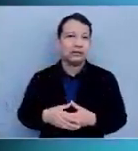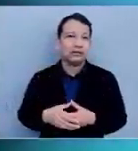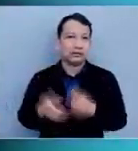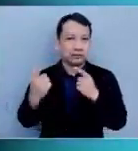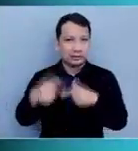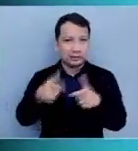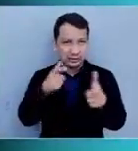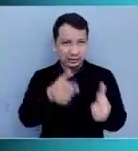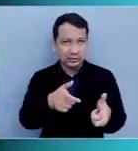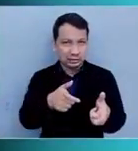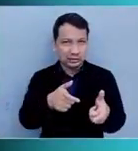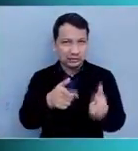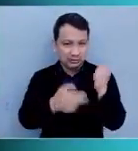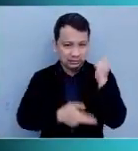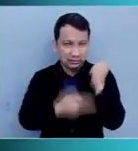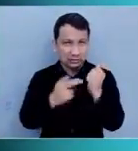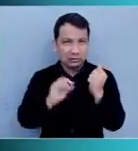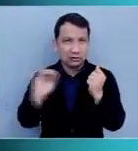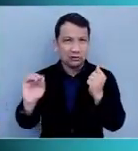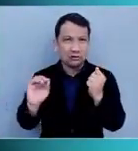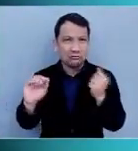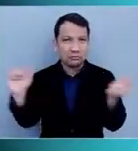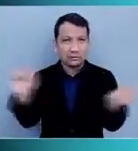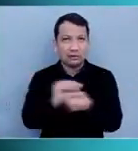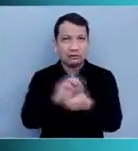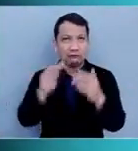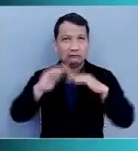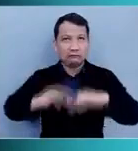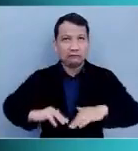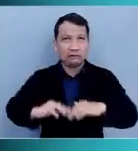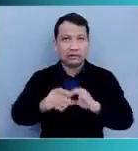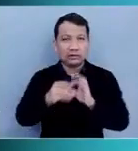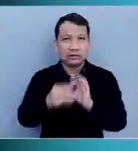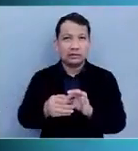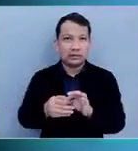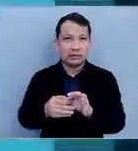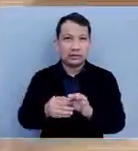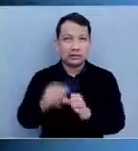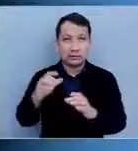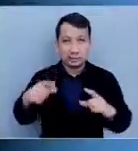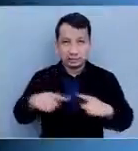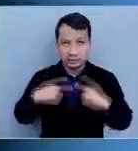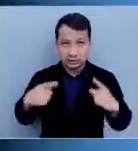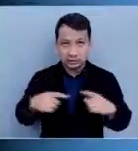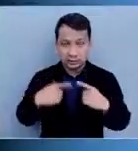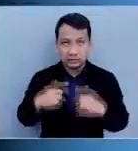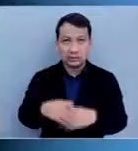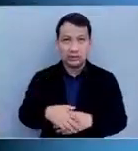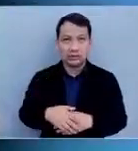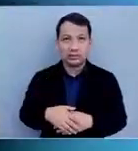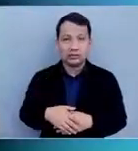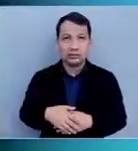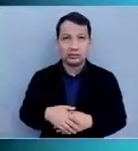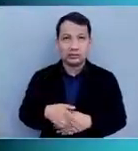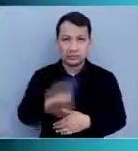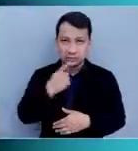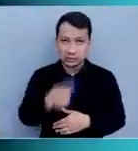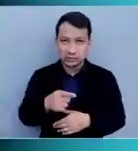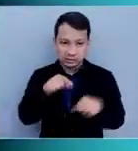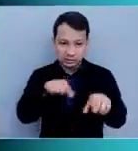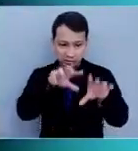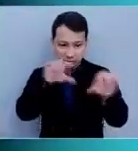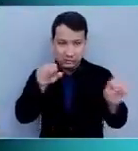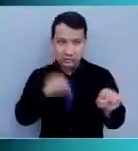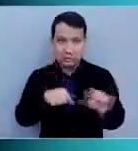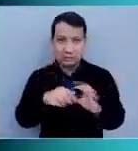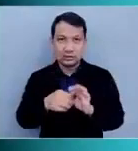lang ang panlulumo ng isang resort owner matapos masira mga gamit sa pinarerenta ang resort sa Calamba, Laguna. Sa CCTV, huli sa akto ang